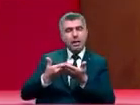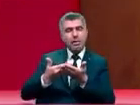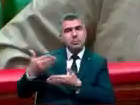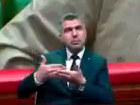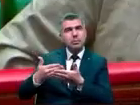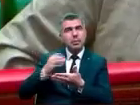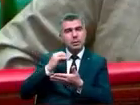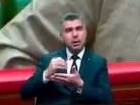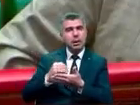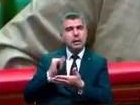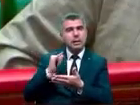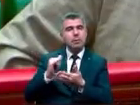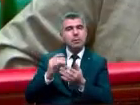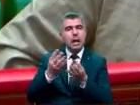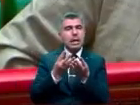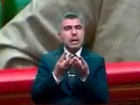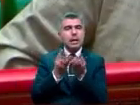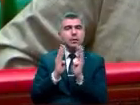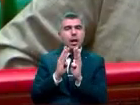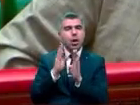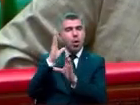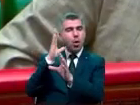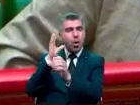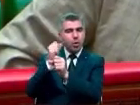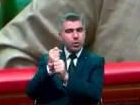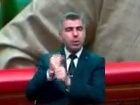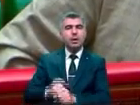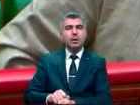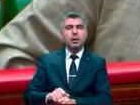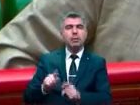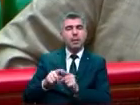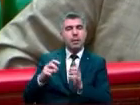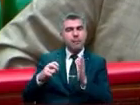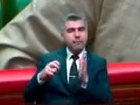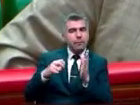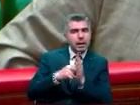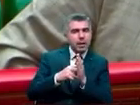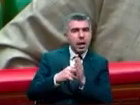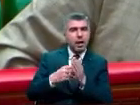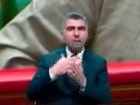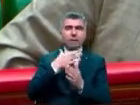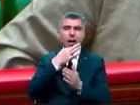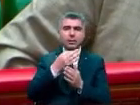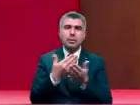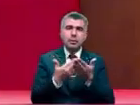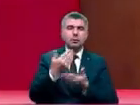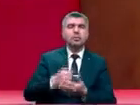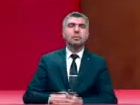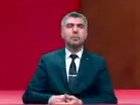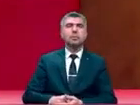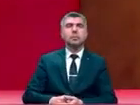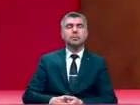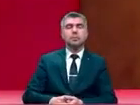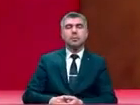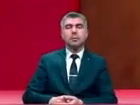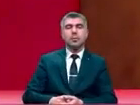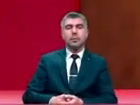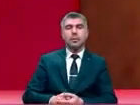من الدول. كتكون دائما في اللجان القنصليه الحديث حول مساله التاشيره وغيرها وتسهيلها. اذا